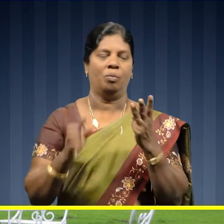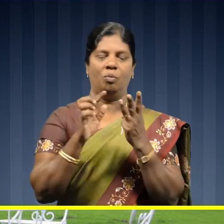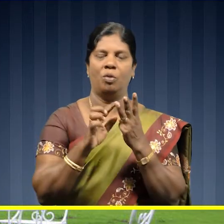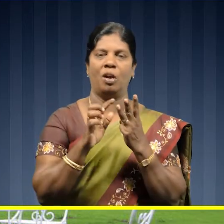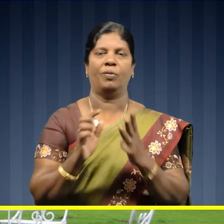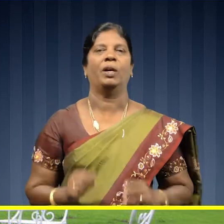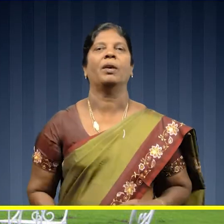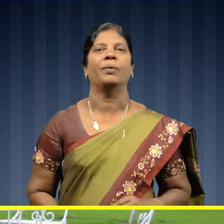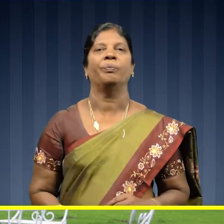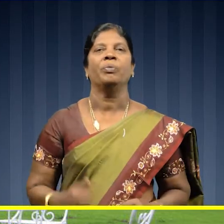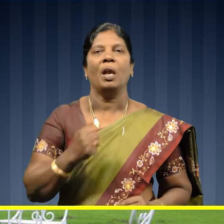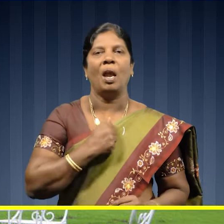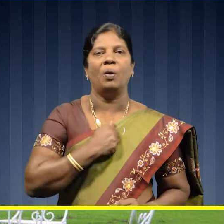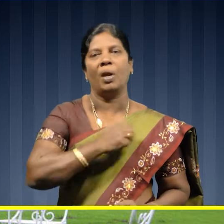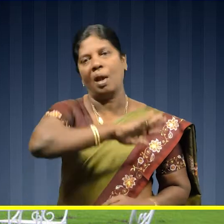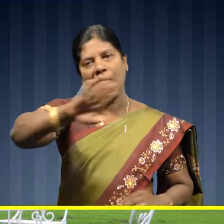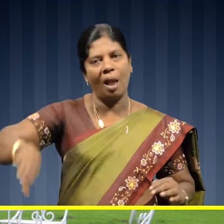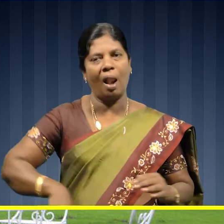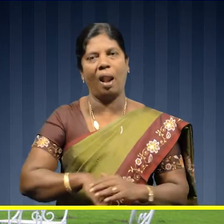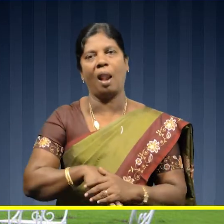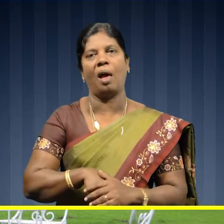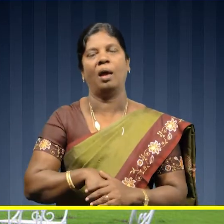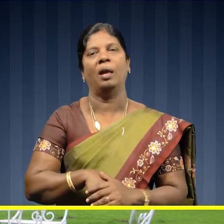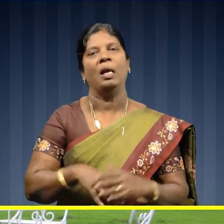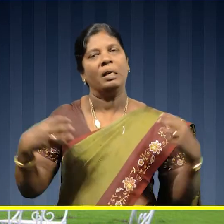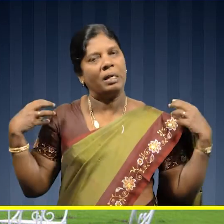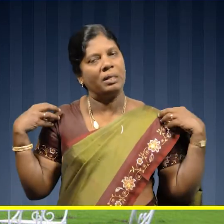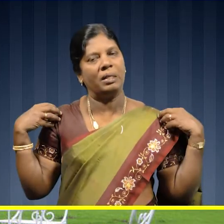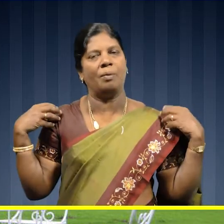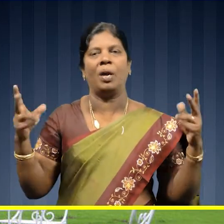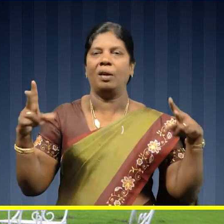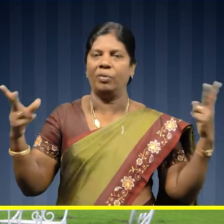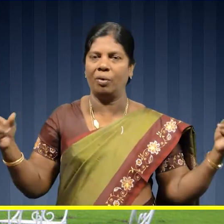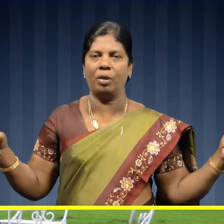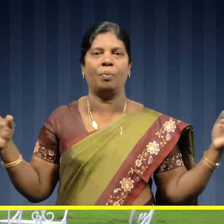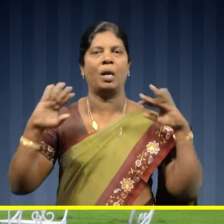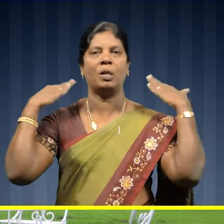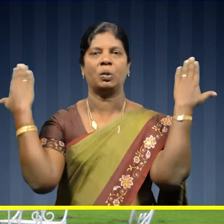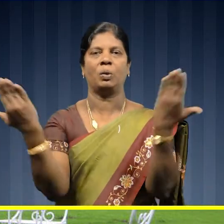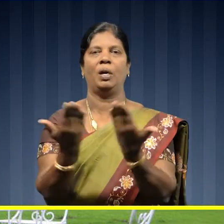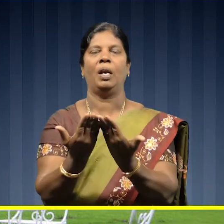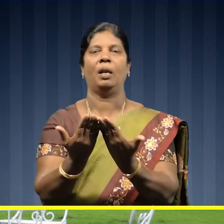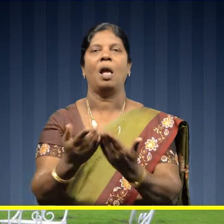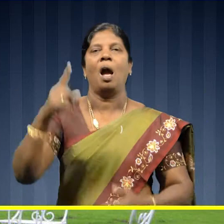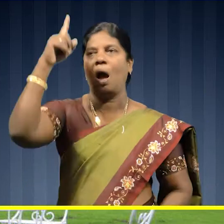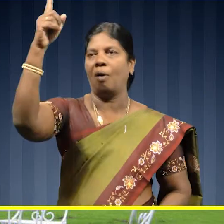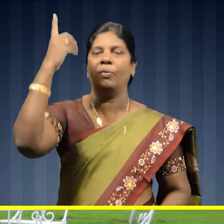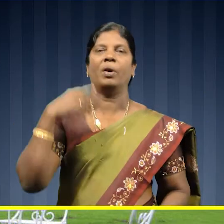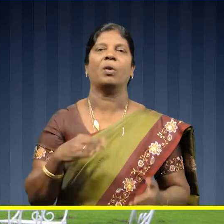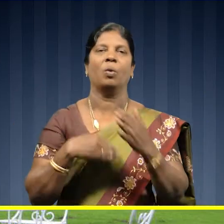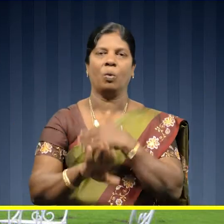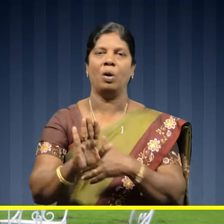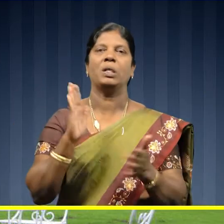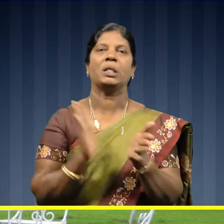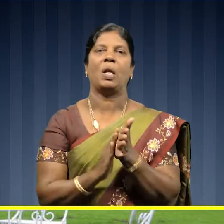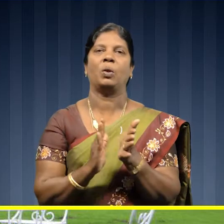மூலமாக. 3, என்னுடைய எல்லா நேர்மறையான எதிர்மறையான